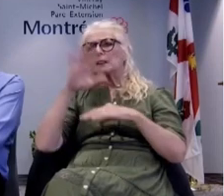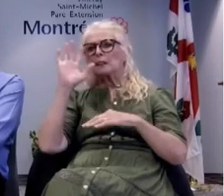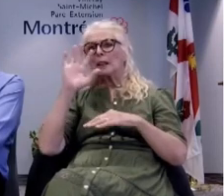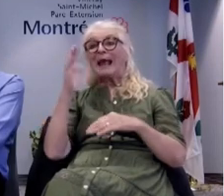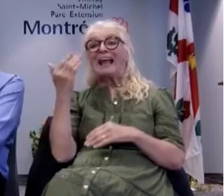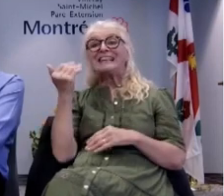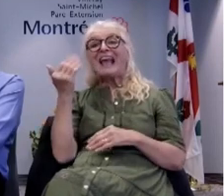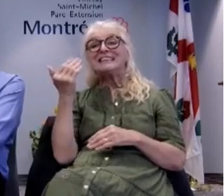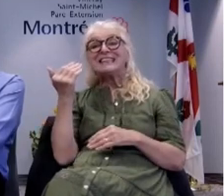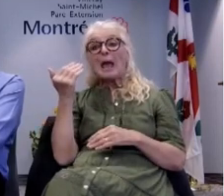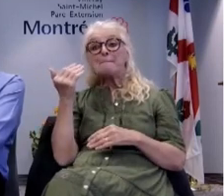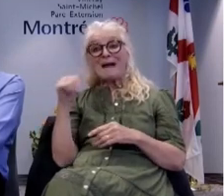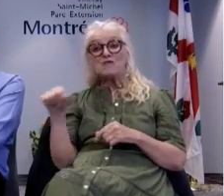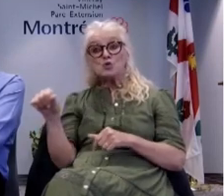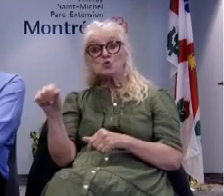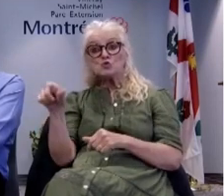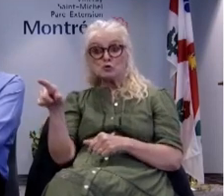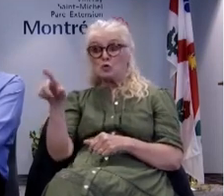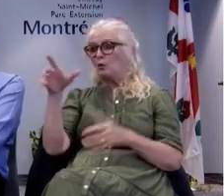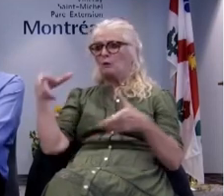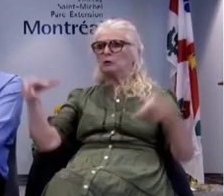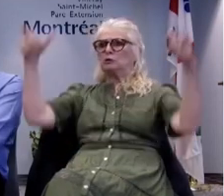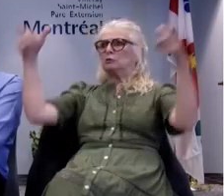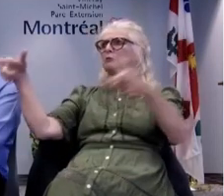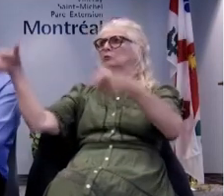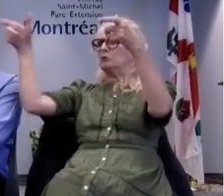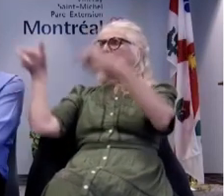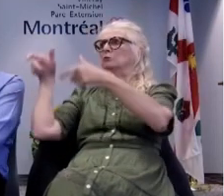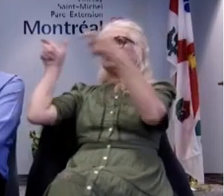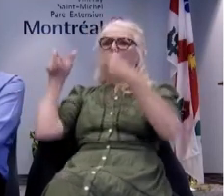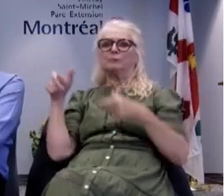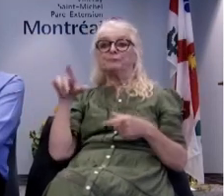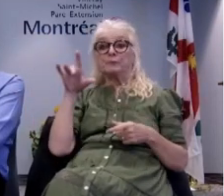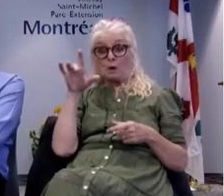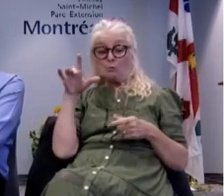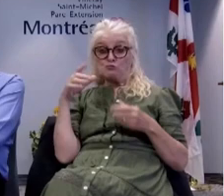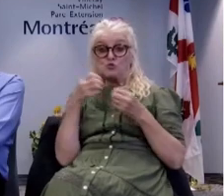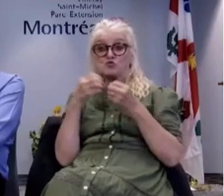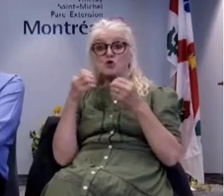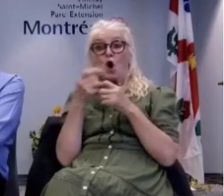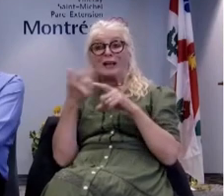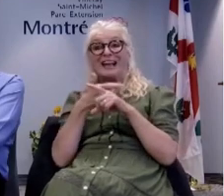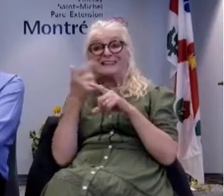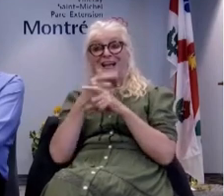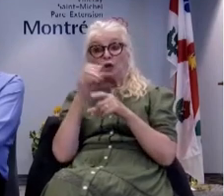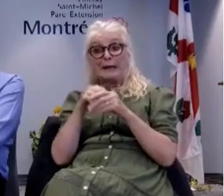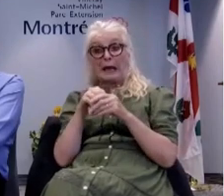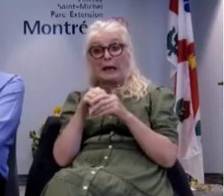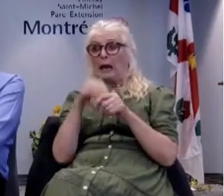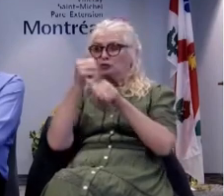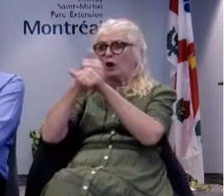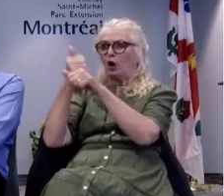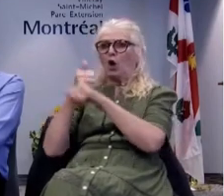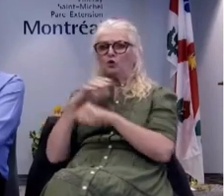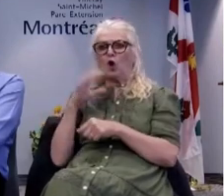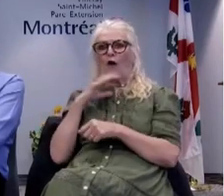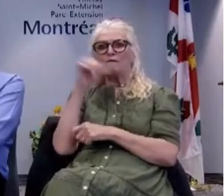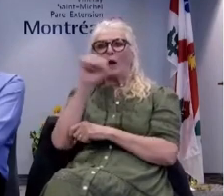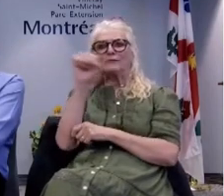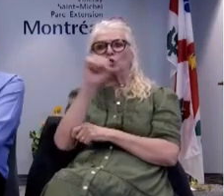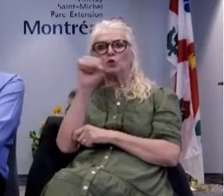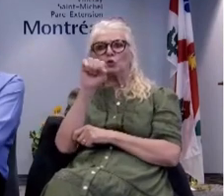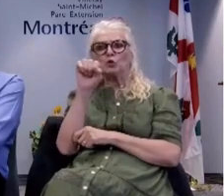Alors, 8 logements, 8 locataires, possiblement 8 voitures. Qu'est-ce qu'on fait? Qu'est-ce qu'on fait? Parce que nous, on ne vit pas